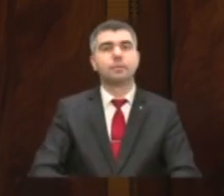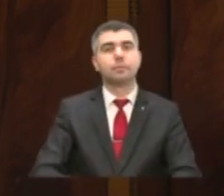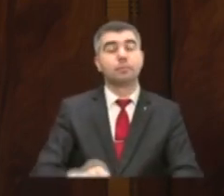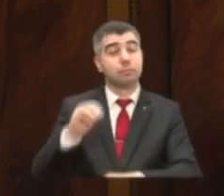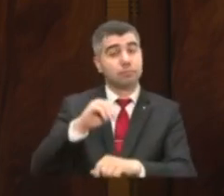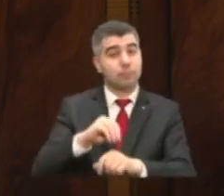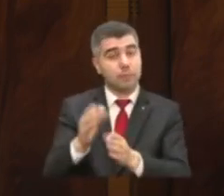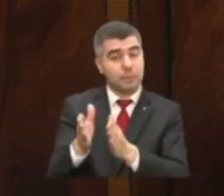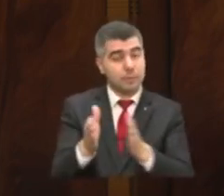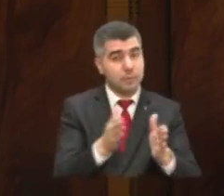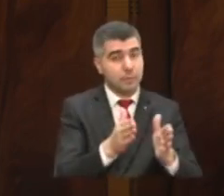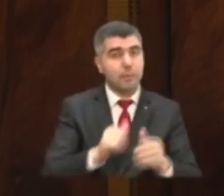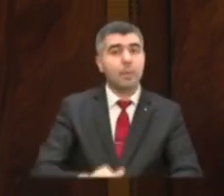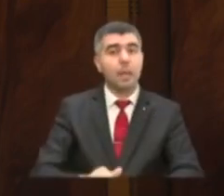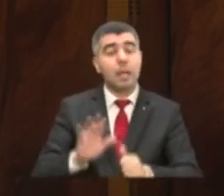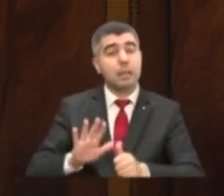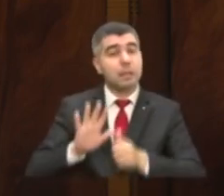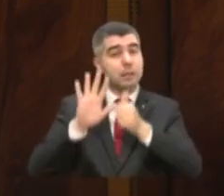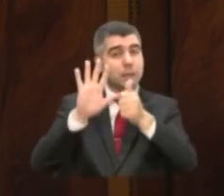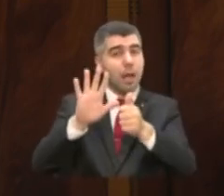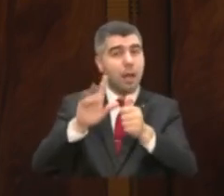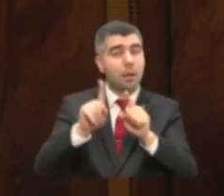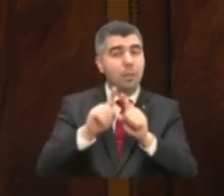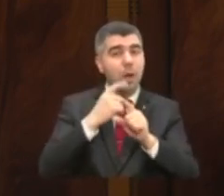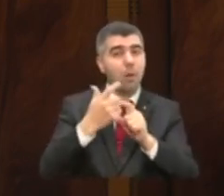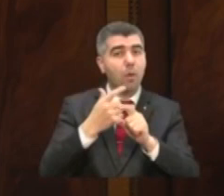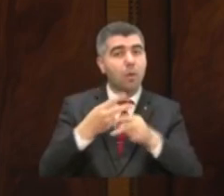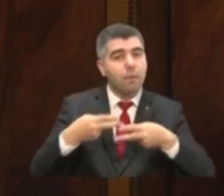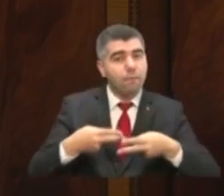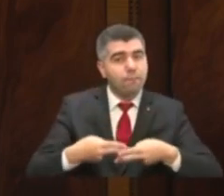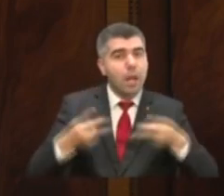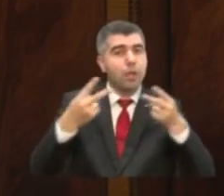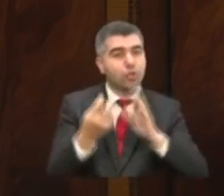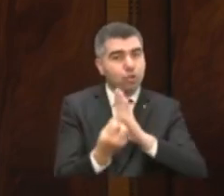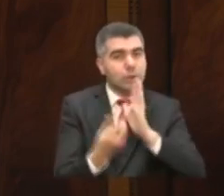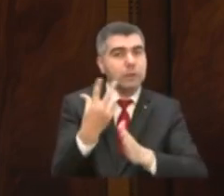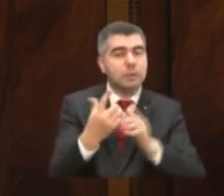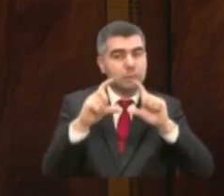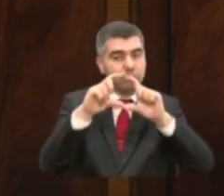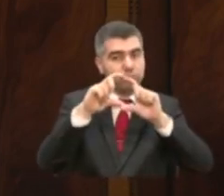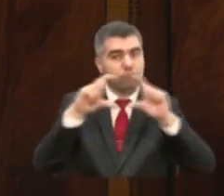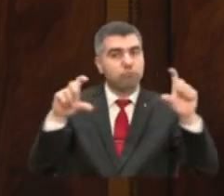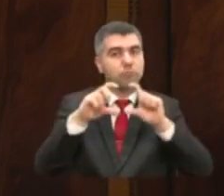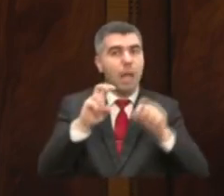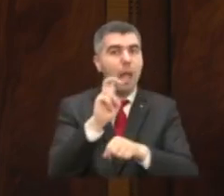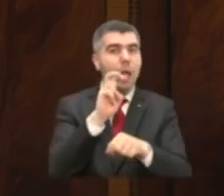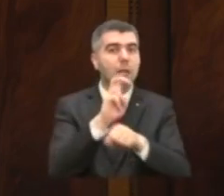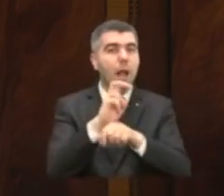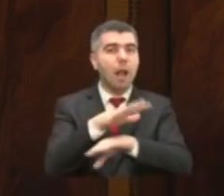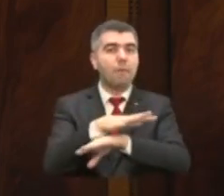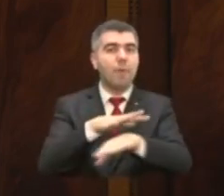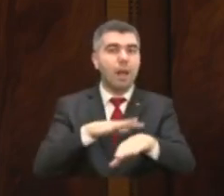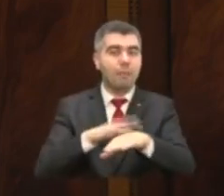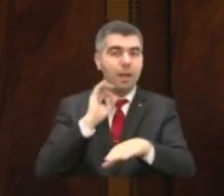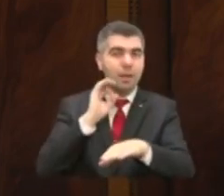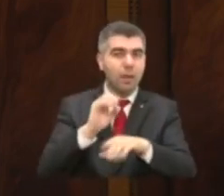مهم، تنزيل المرحلة الثالثة من المبادرة الوطنية للتنمية البشرية، وهي التي تشرف جلالة الملك بالإشراف على حفل